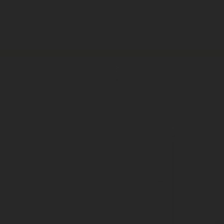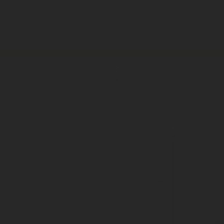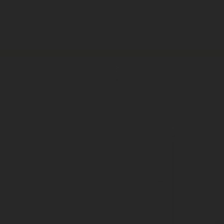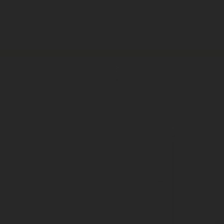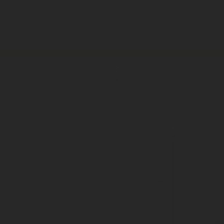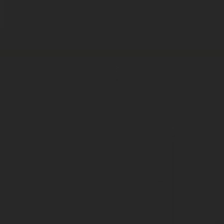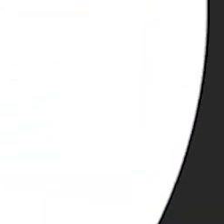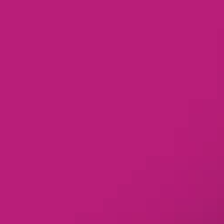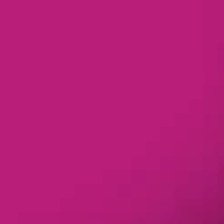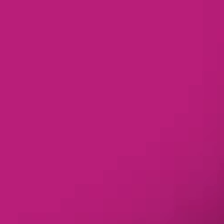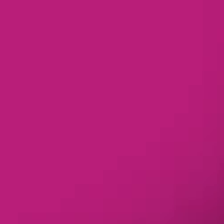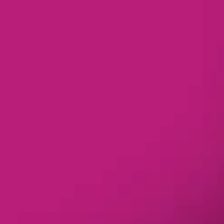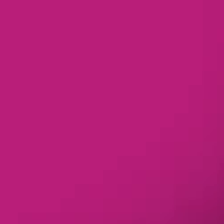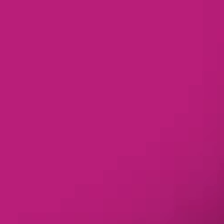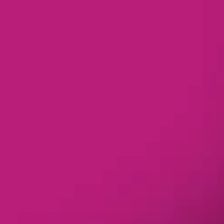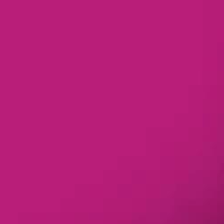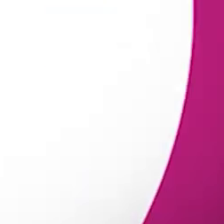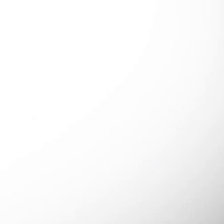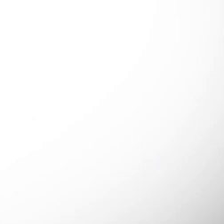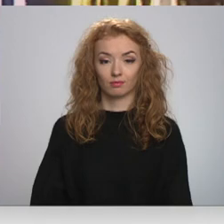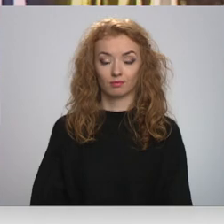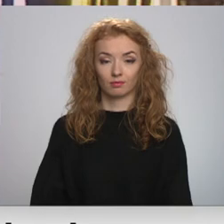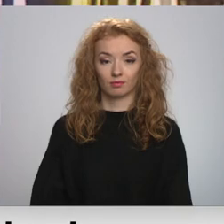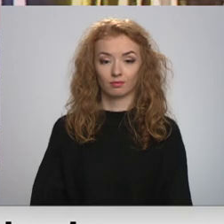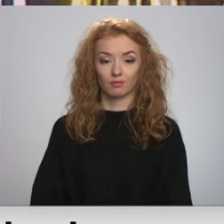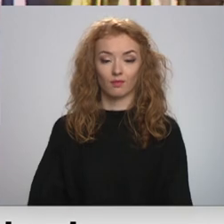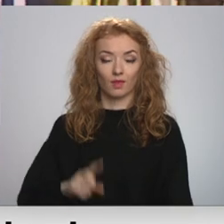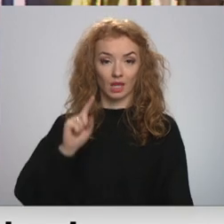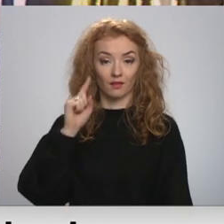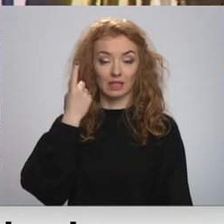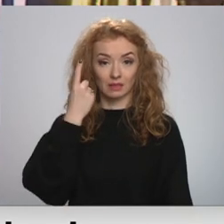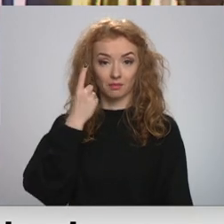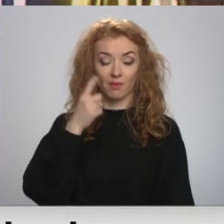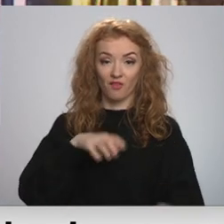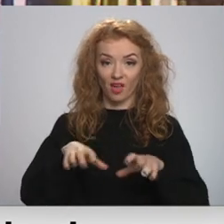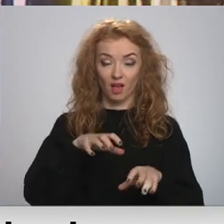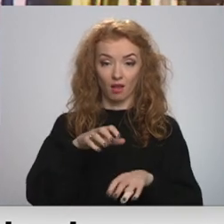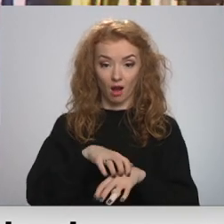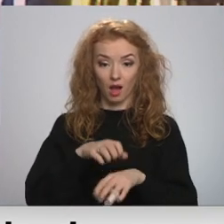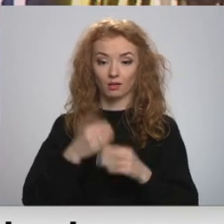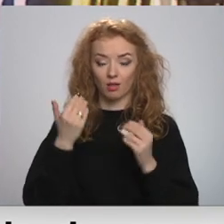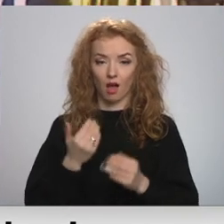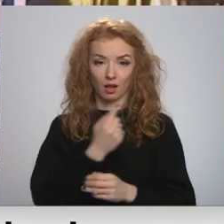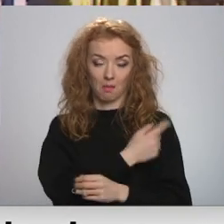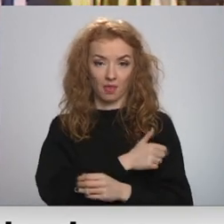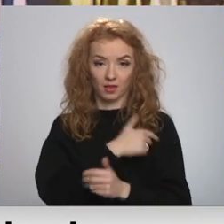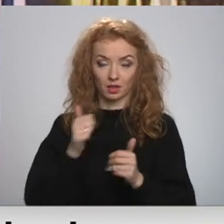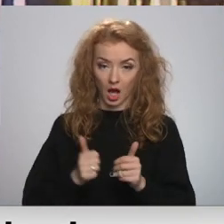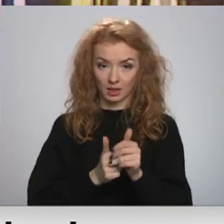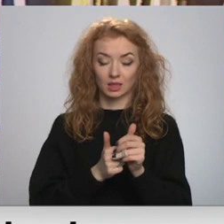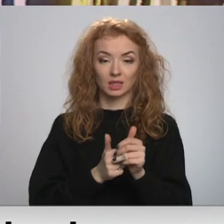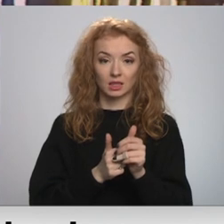Re! Viss ēters ir te! Vispirms veterinārārsts, tagad medicīnas asistents pandēmijas